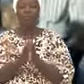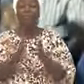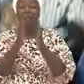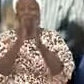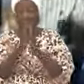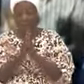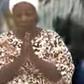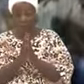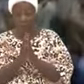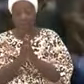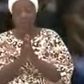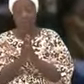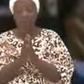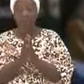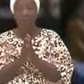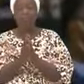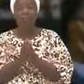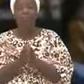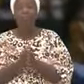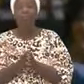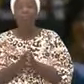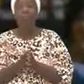ah mais non